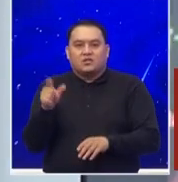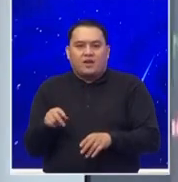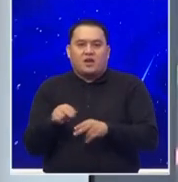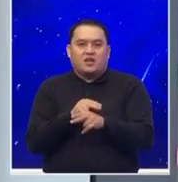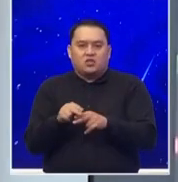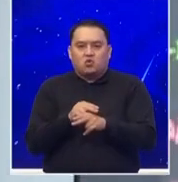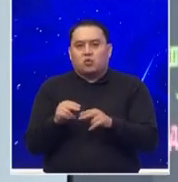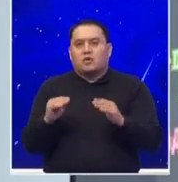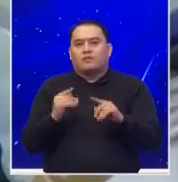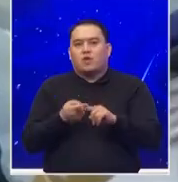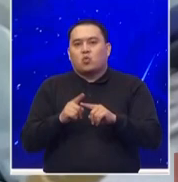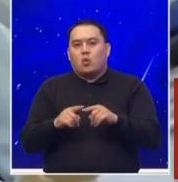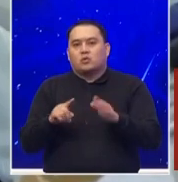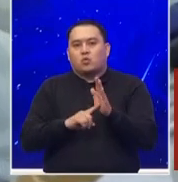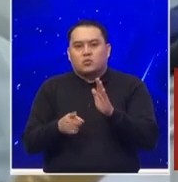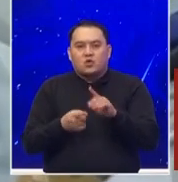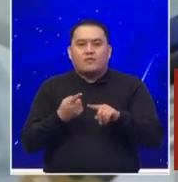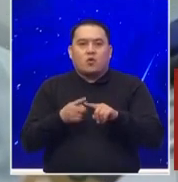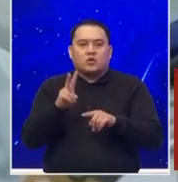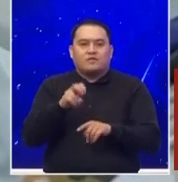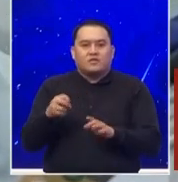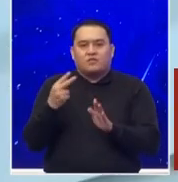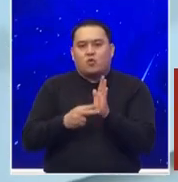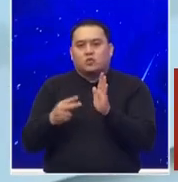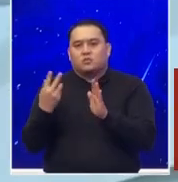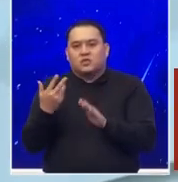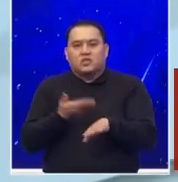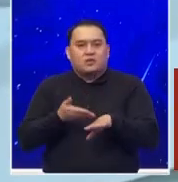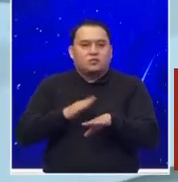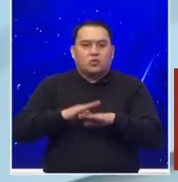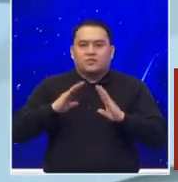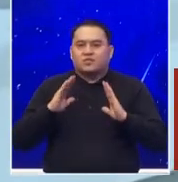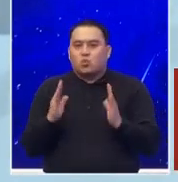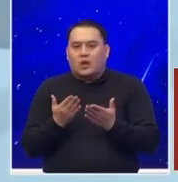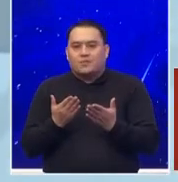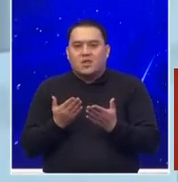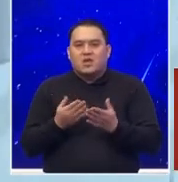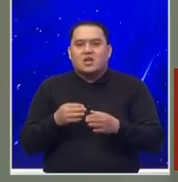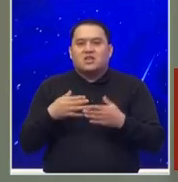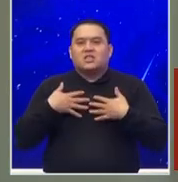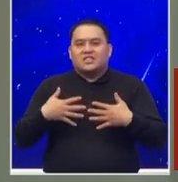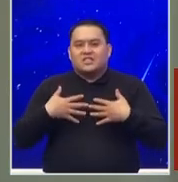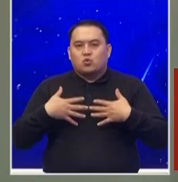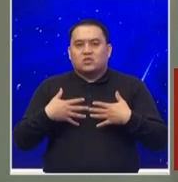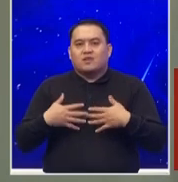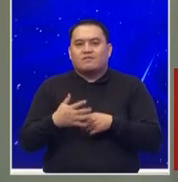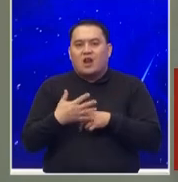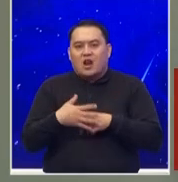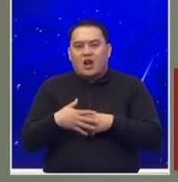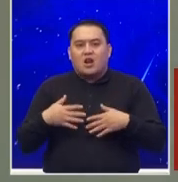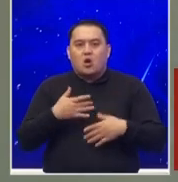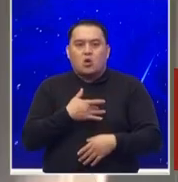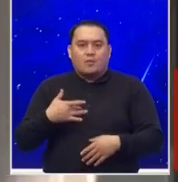17692 на амбулаторном лечении, 283 в тяжелом состоянии. К аппаратам искусственной вентиляции